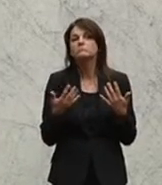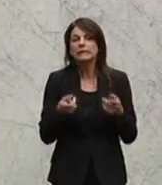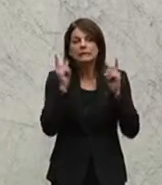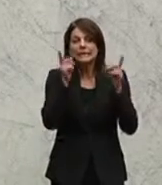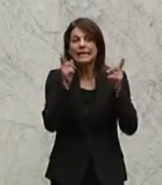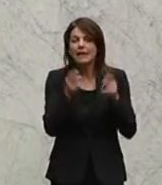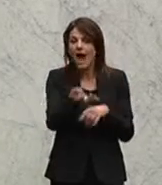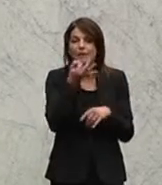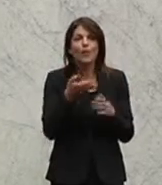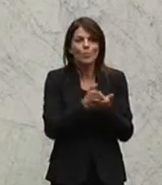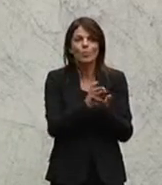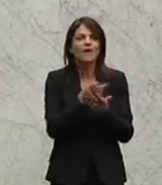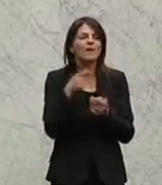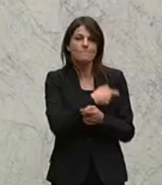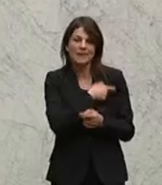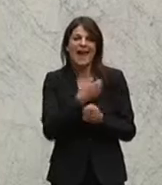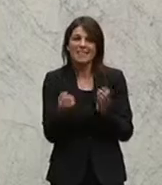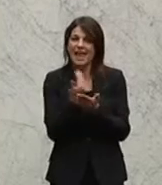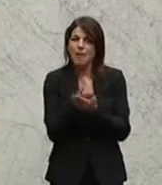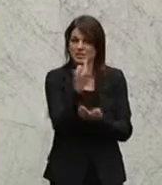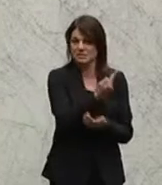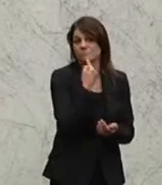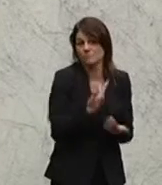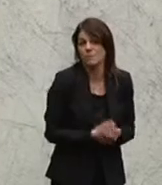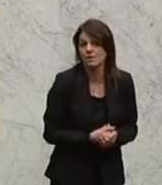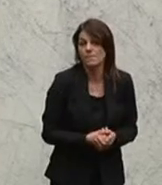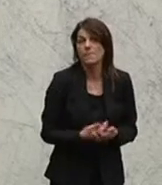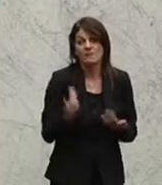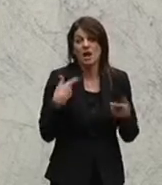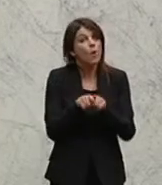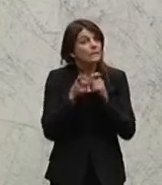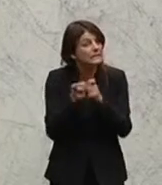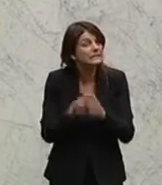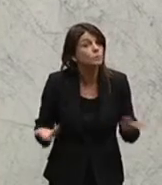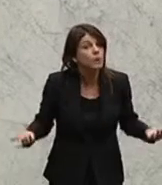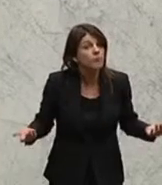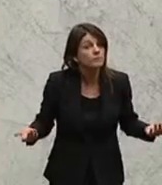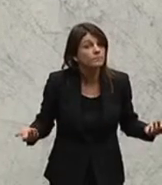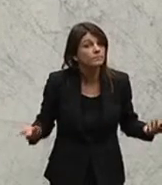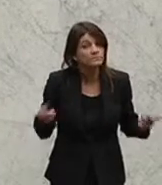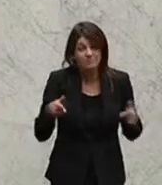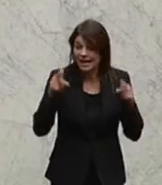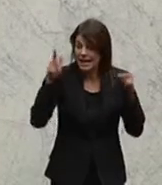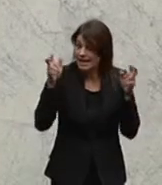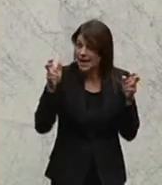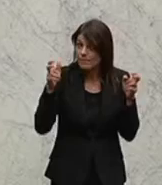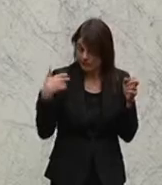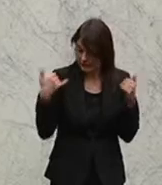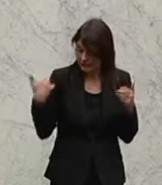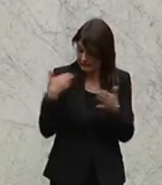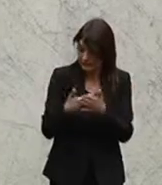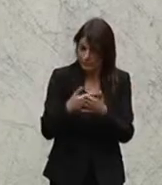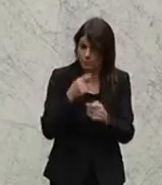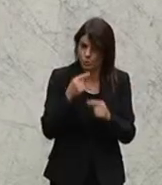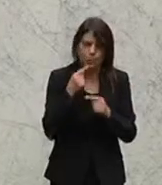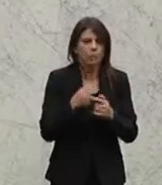diese Dringliche von den NEOS heute eingebracht wurde. Auch die Diskussion dieser Thematiken, die wir jetzt besprochen